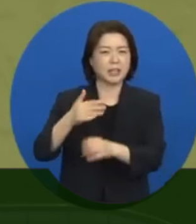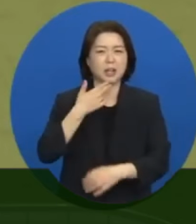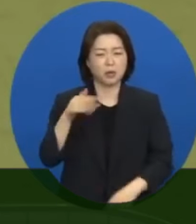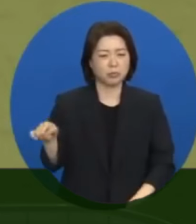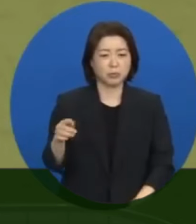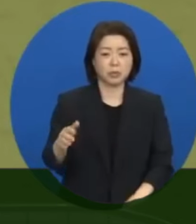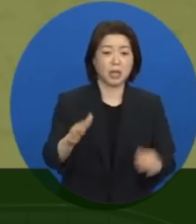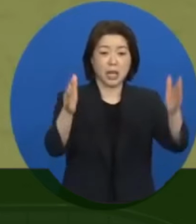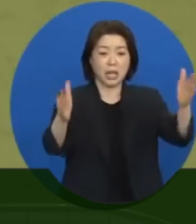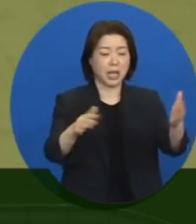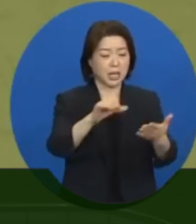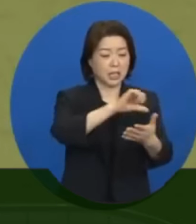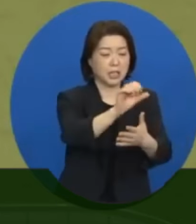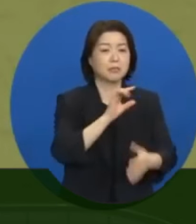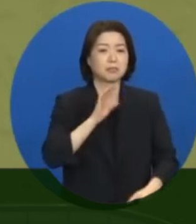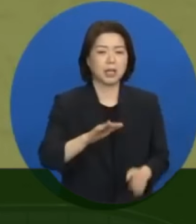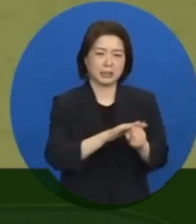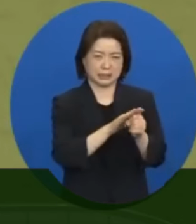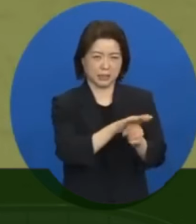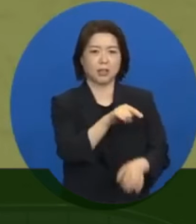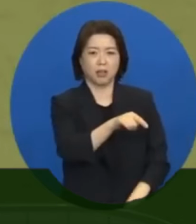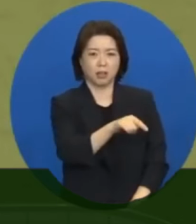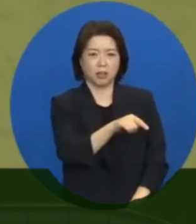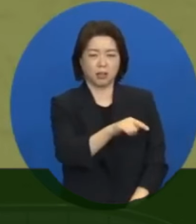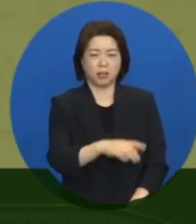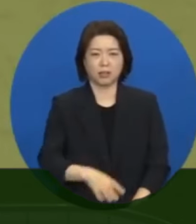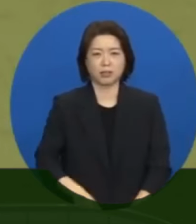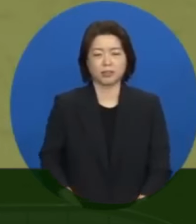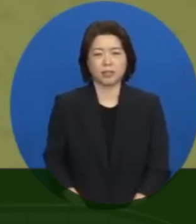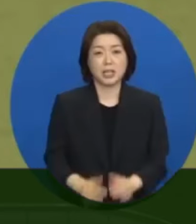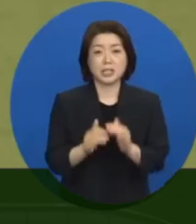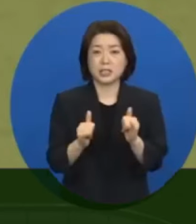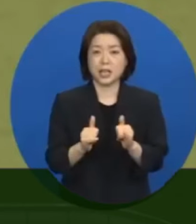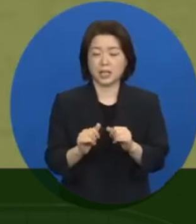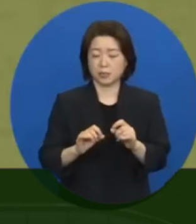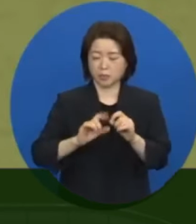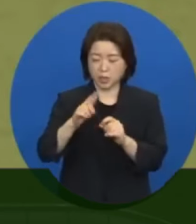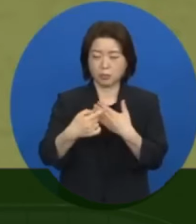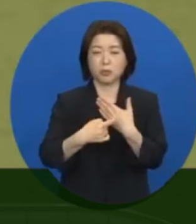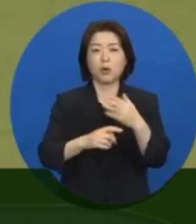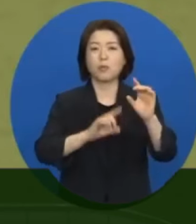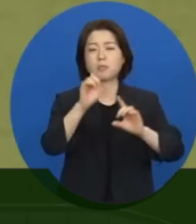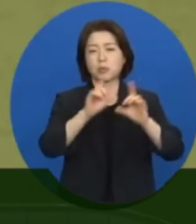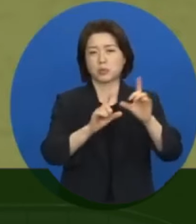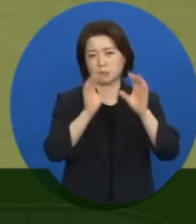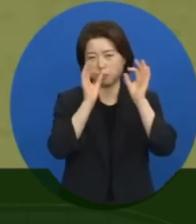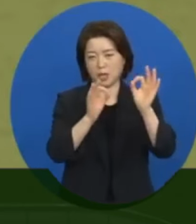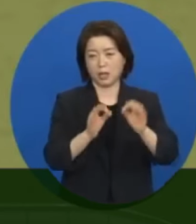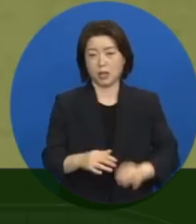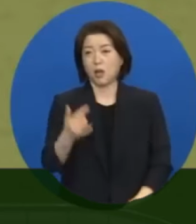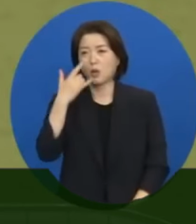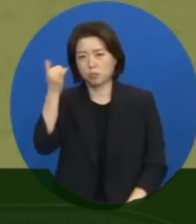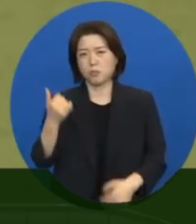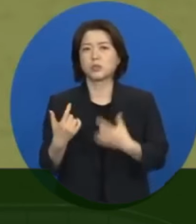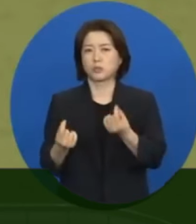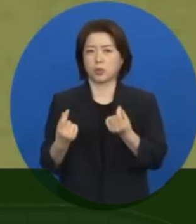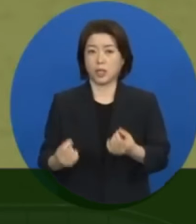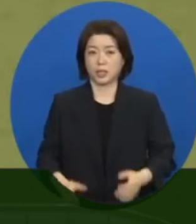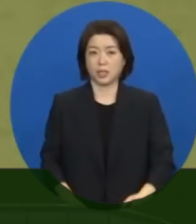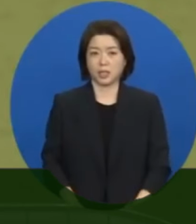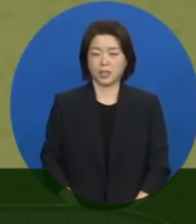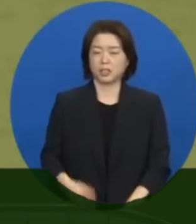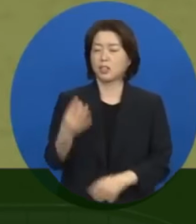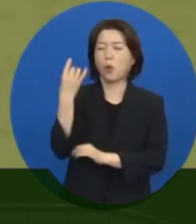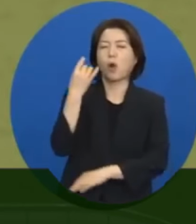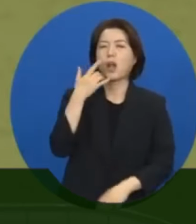너 이뻐하는 거예요 여러분 사람은 대부분 겉모습을 봐요 심지어 부모님도 그럴 수 있어요 부모님은 원래 그러면 안